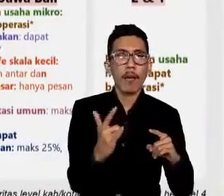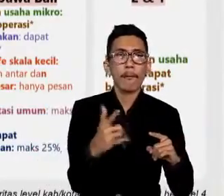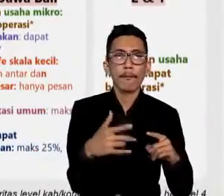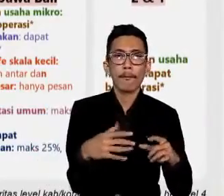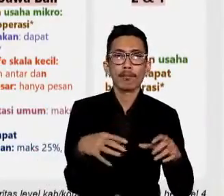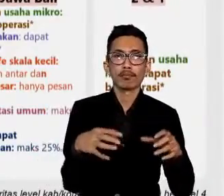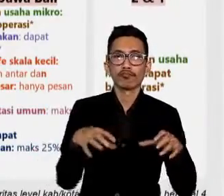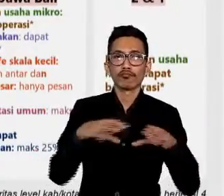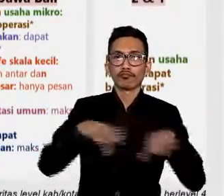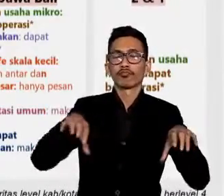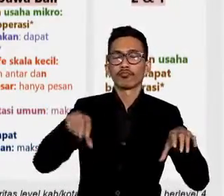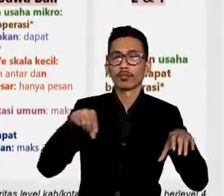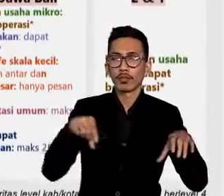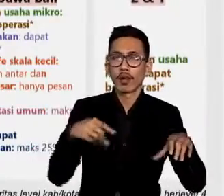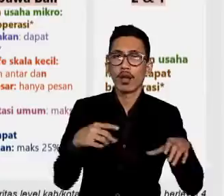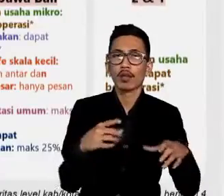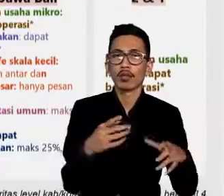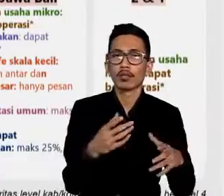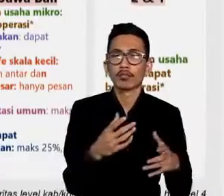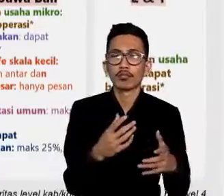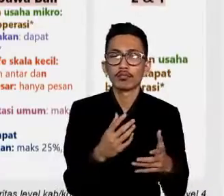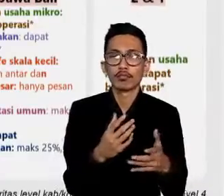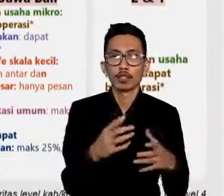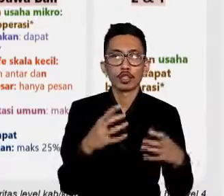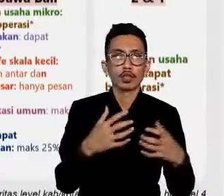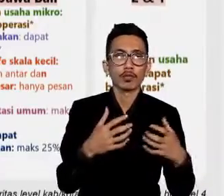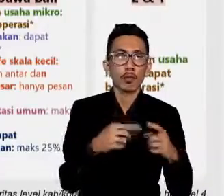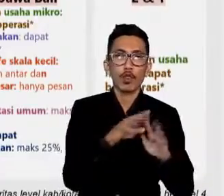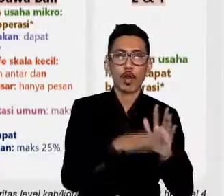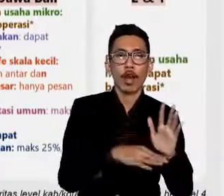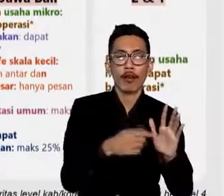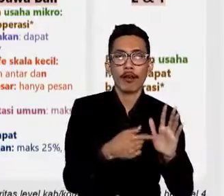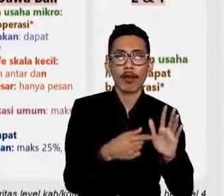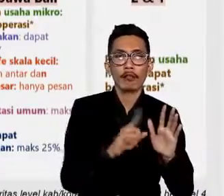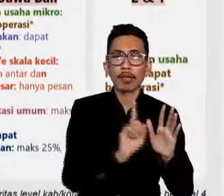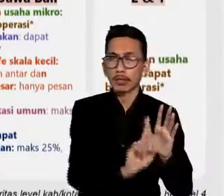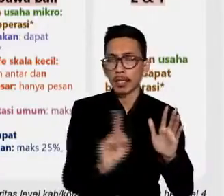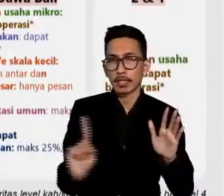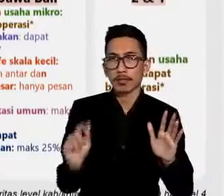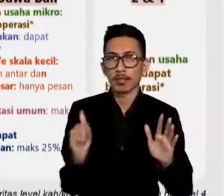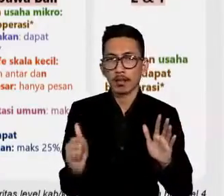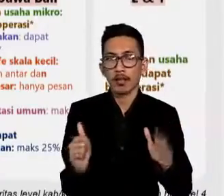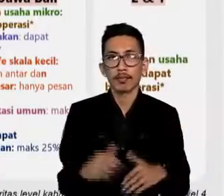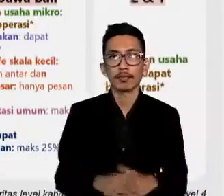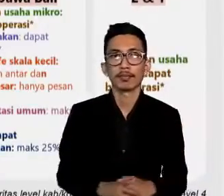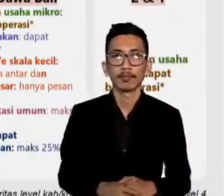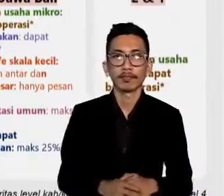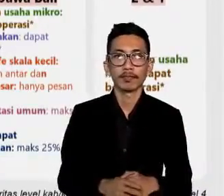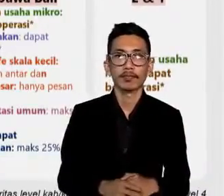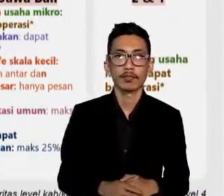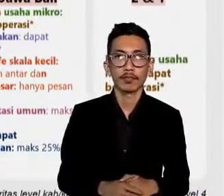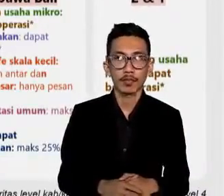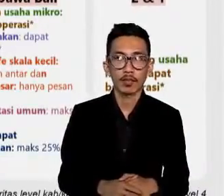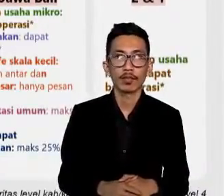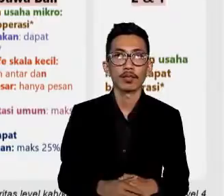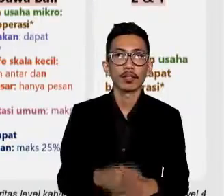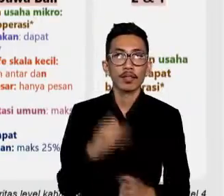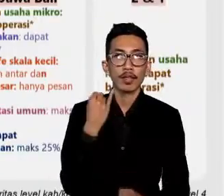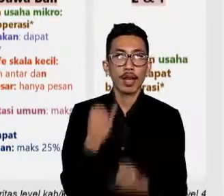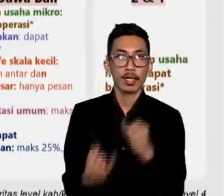beberapa penyesuaian bobot sesuai dengan repot rekomendasi epidemiologi terakhir ialah